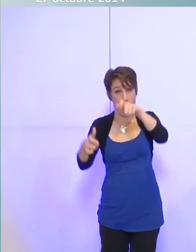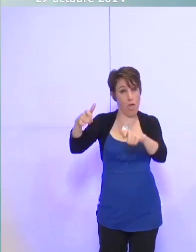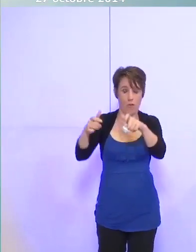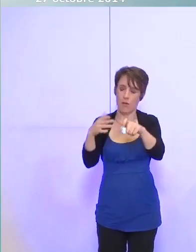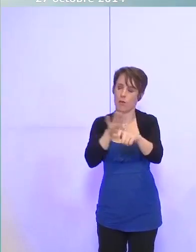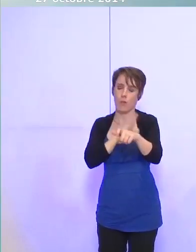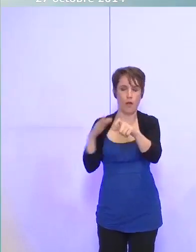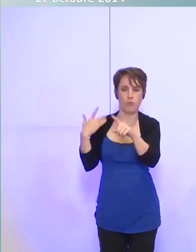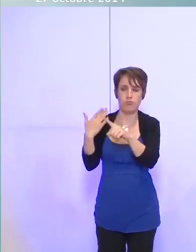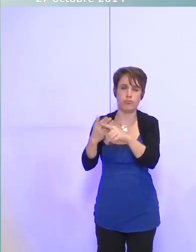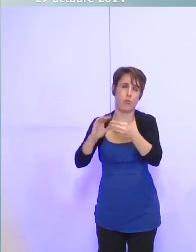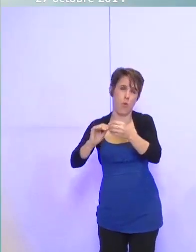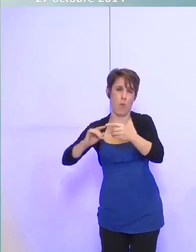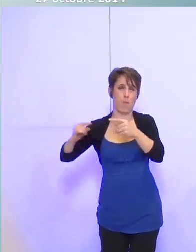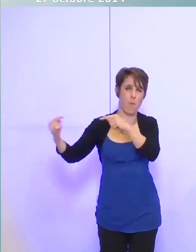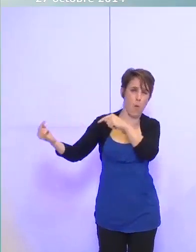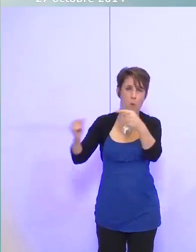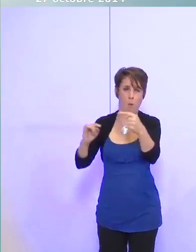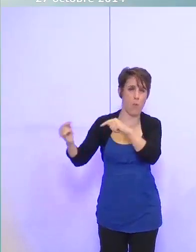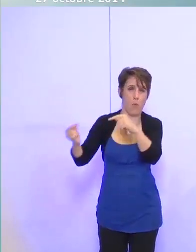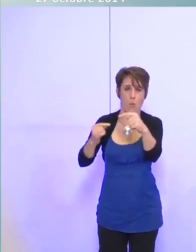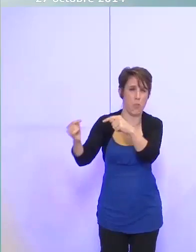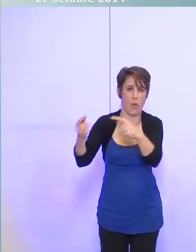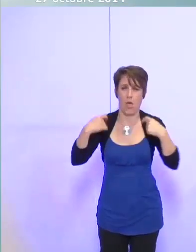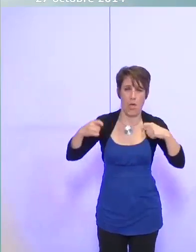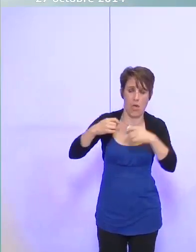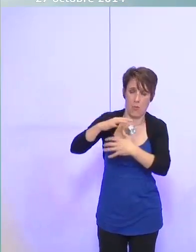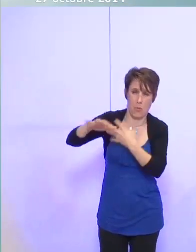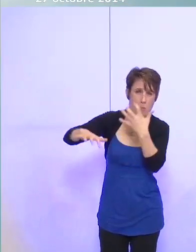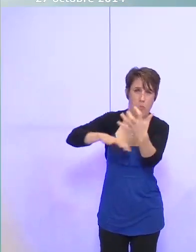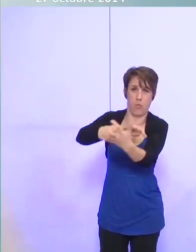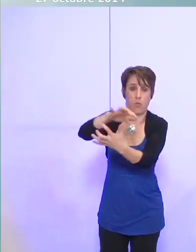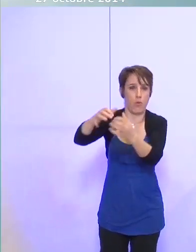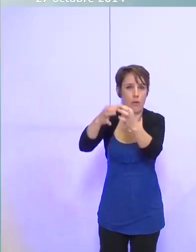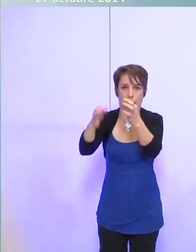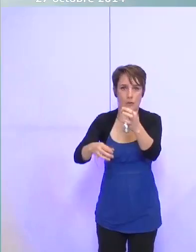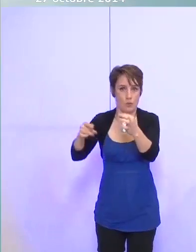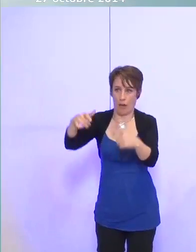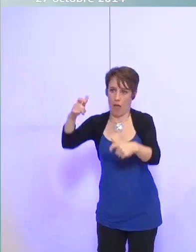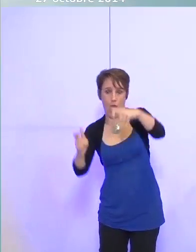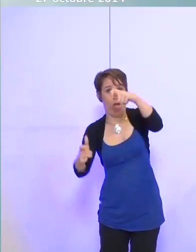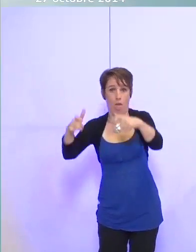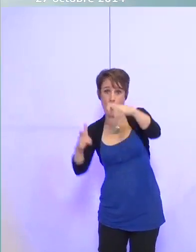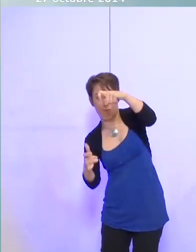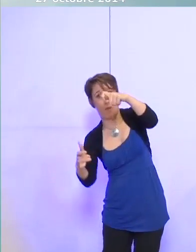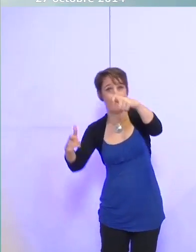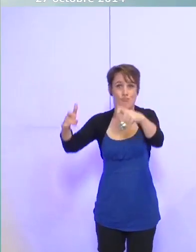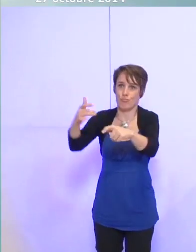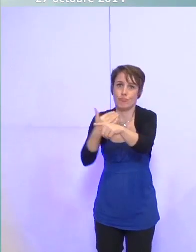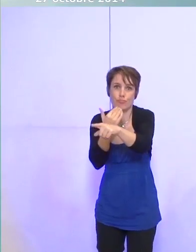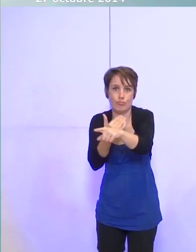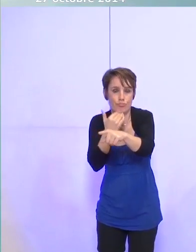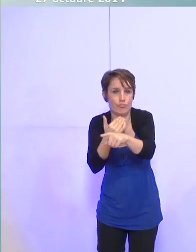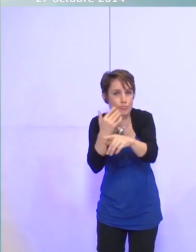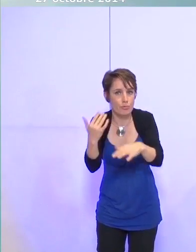beaucoup d'atermoiements, engendrant de tels compromis financiers et l'incapacité à redresser la situation en gardant la même organisation malgré